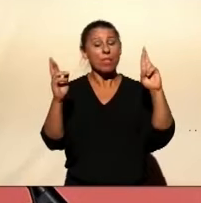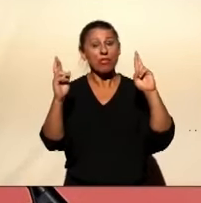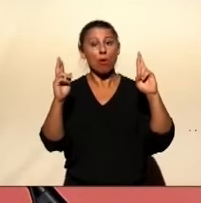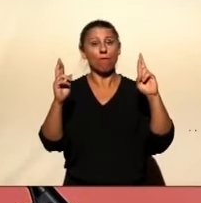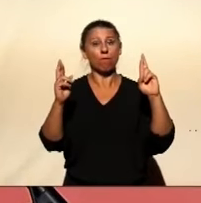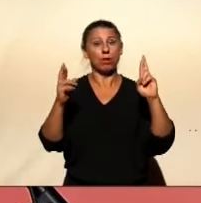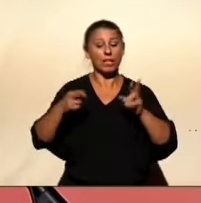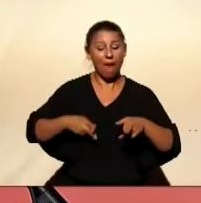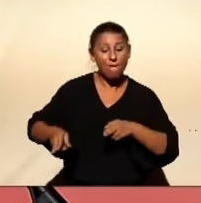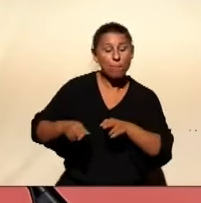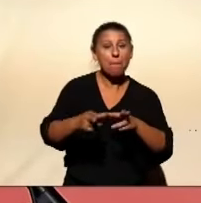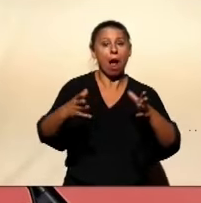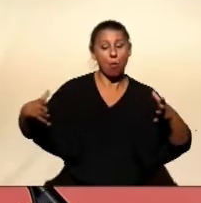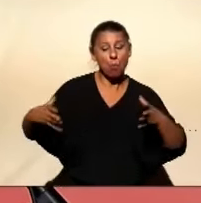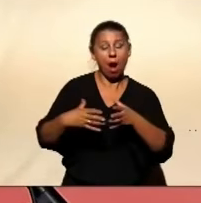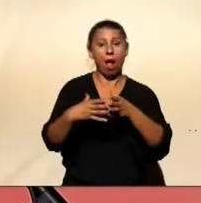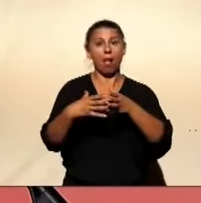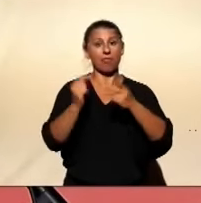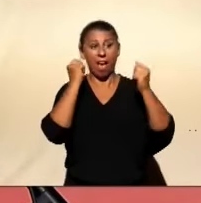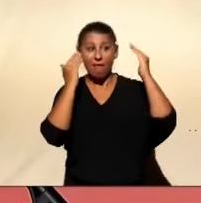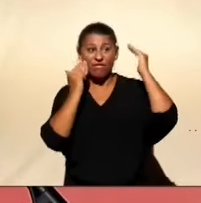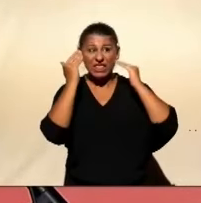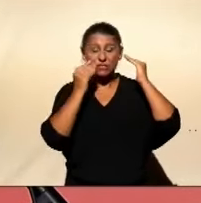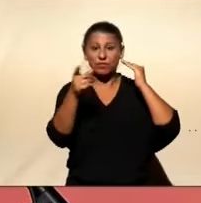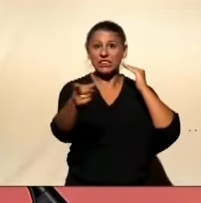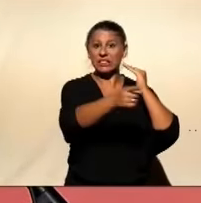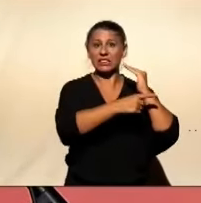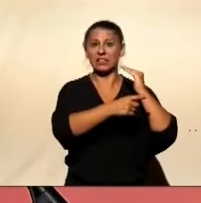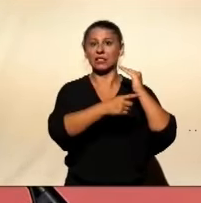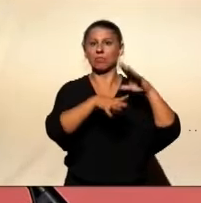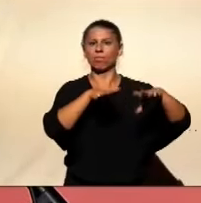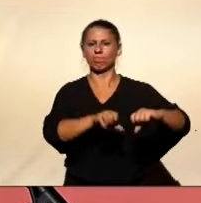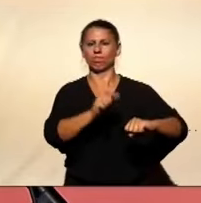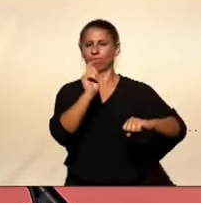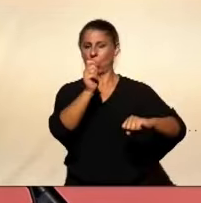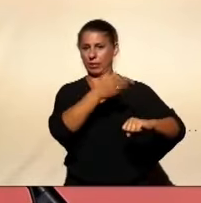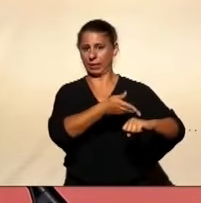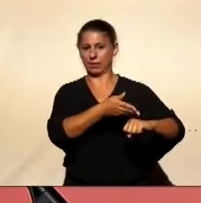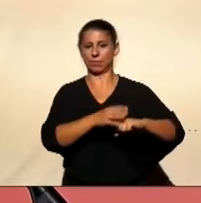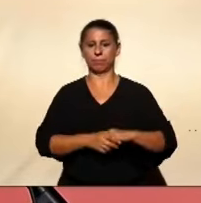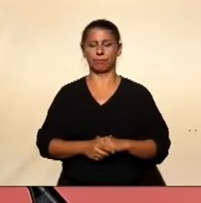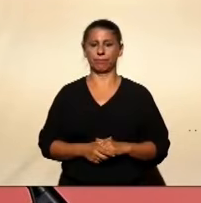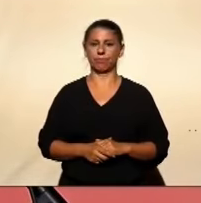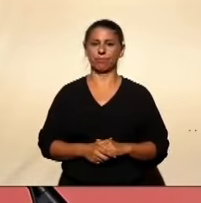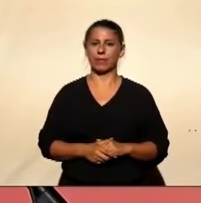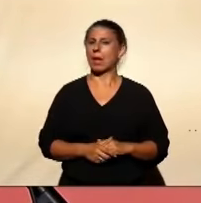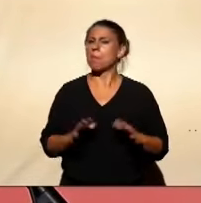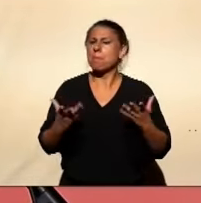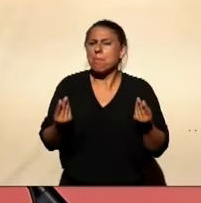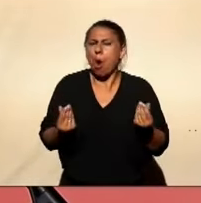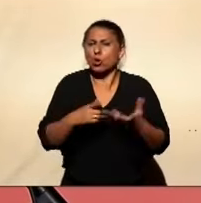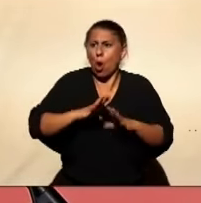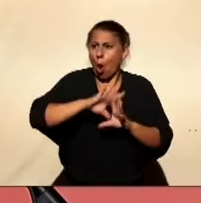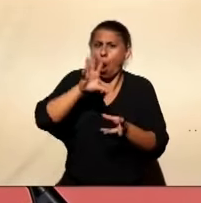ελπιδοφόρου ρεύματος αμφισβήτησης της κυρίαρχης πολιτικής, είναι